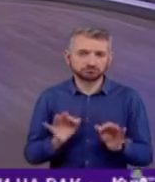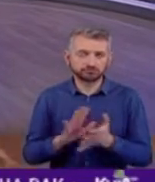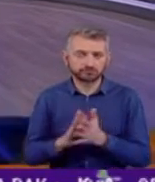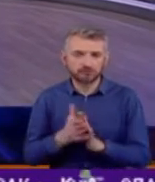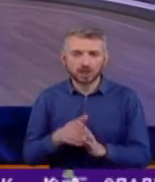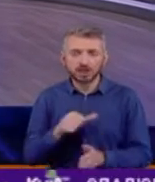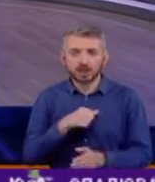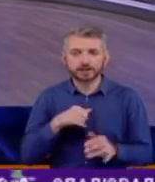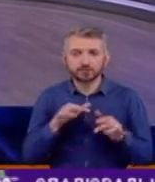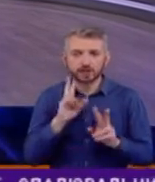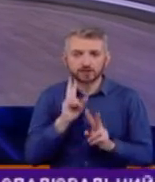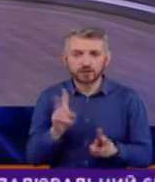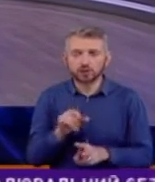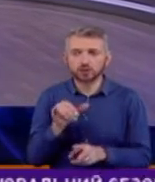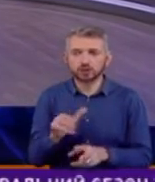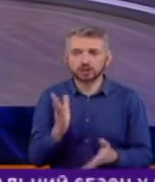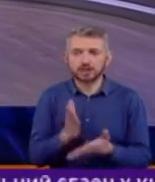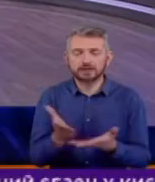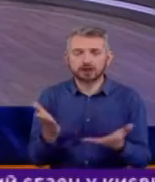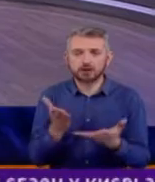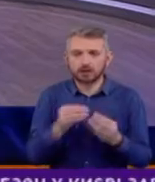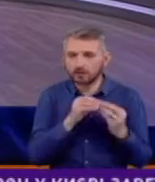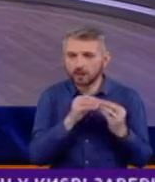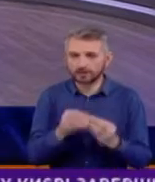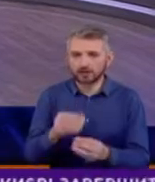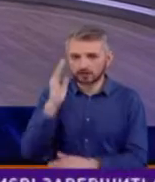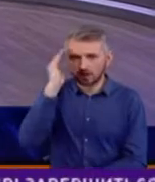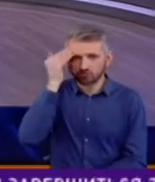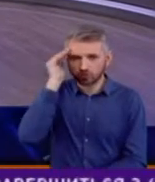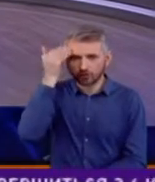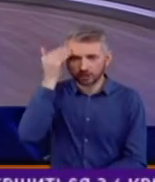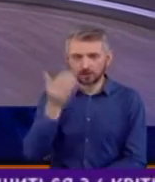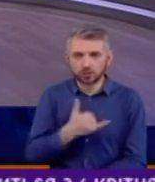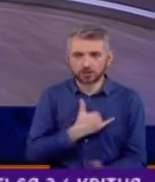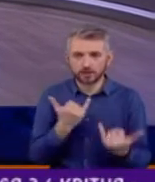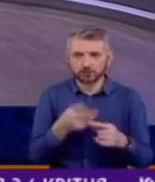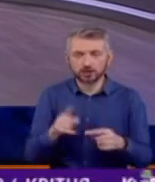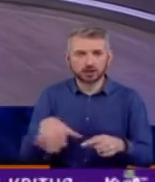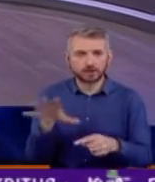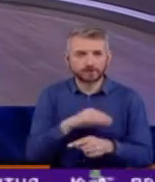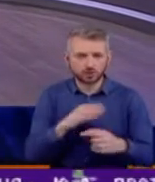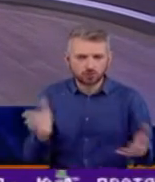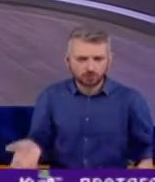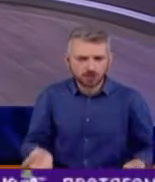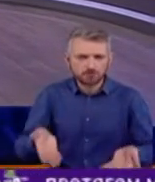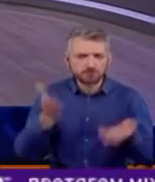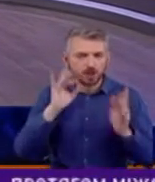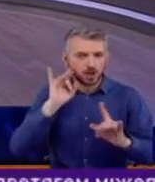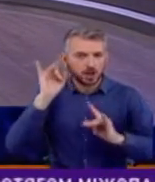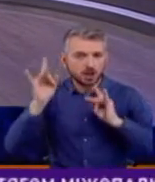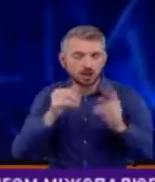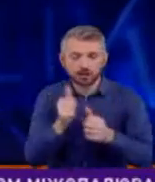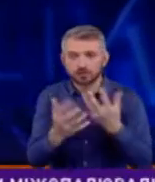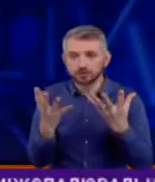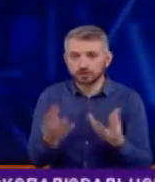что у них есть какая-то латентная шизофрения. У нас сейчас эти все вещи, они поднимаются, поднимаются каждый